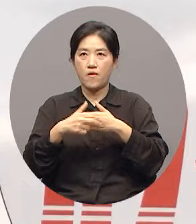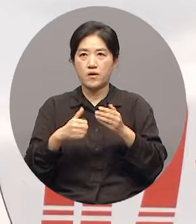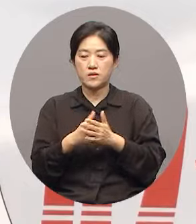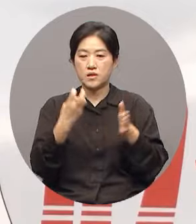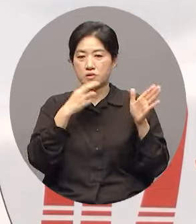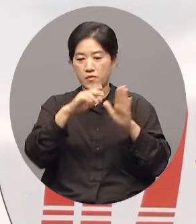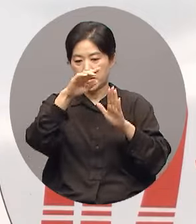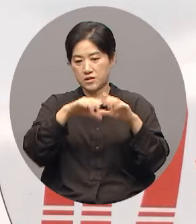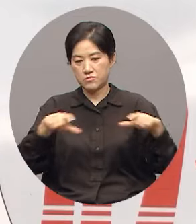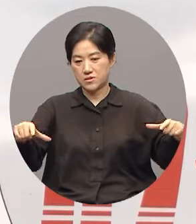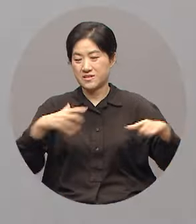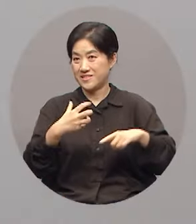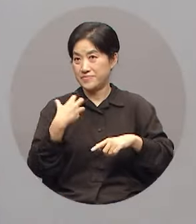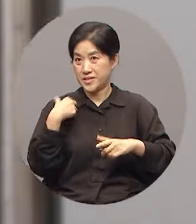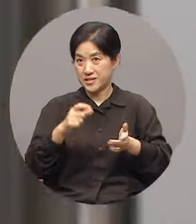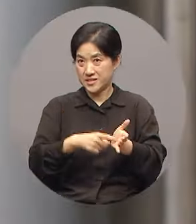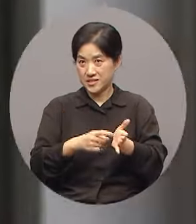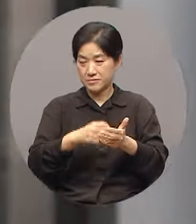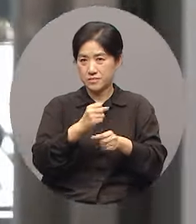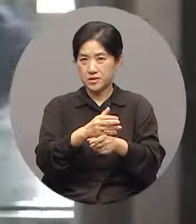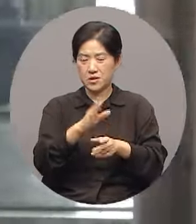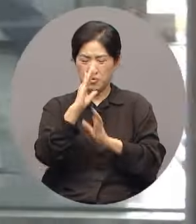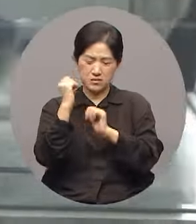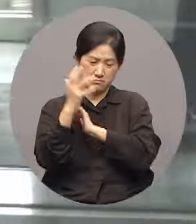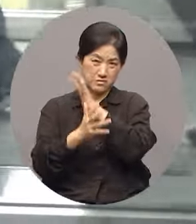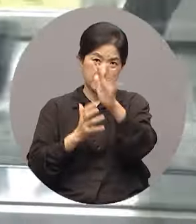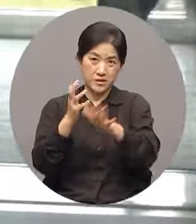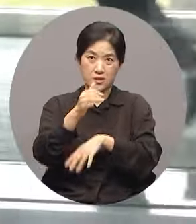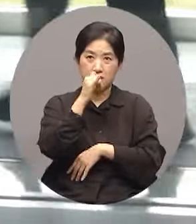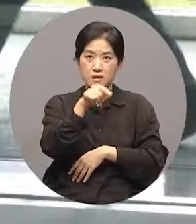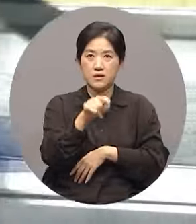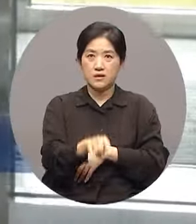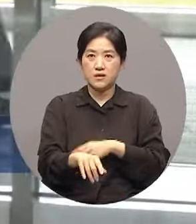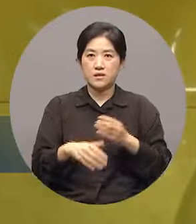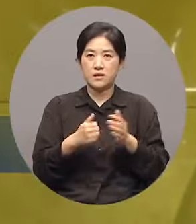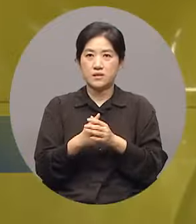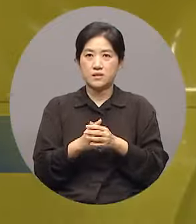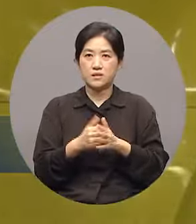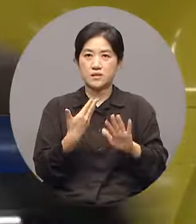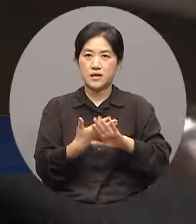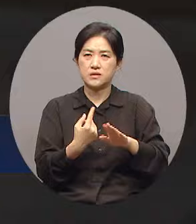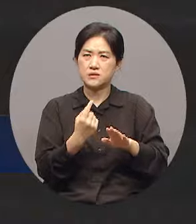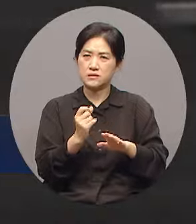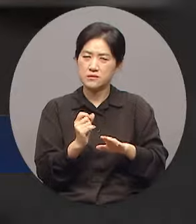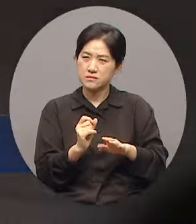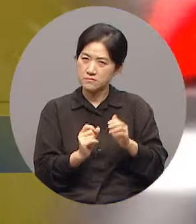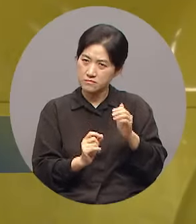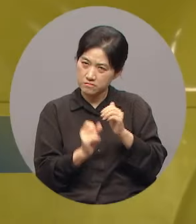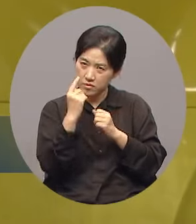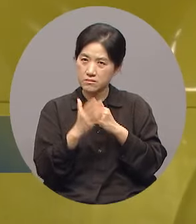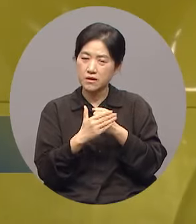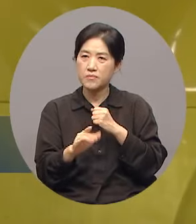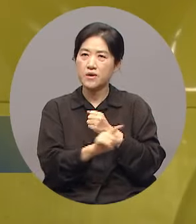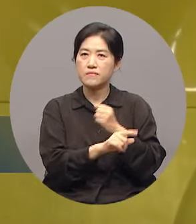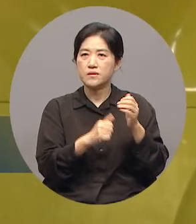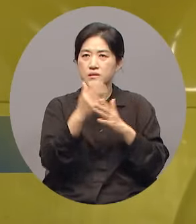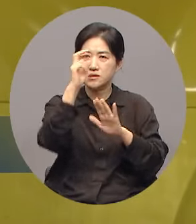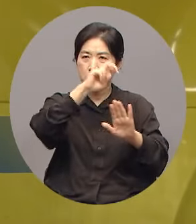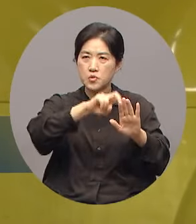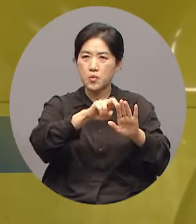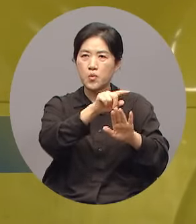의료 센터인 이곳엔 응급 환자들이 밀려들었습니다 다른 이유 때문에 진료를 하시는 분이라서